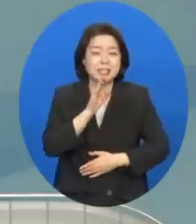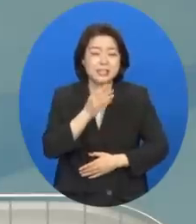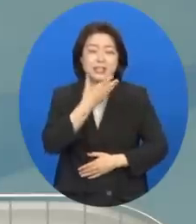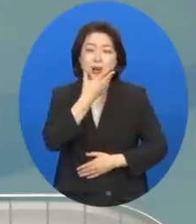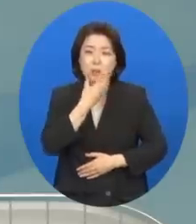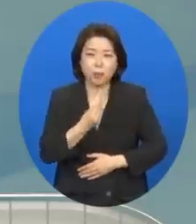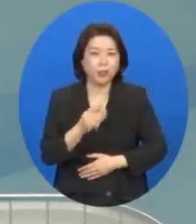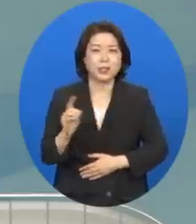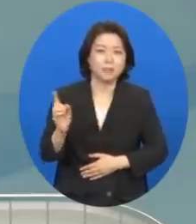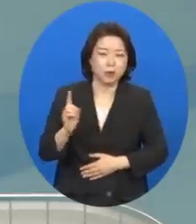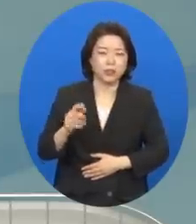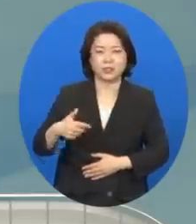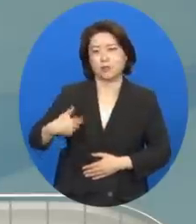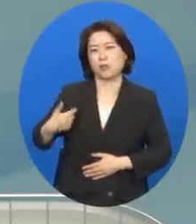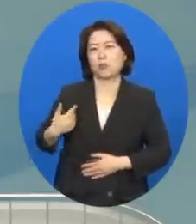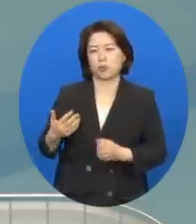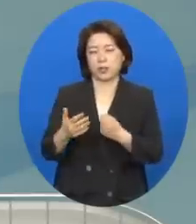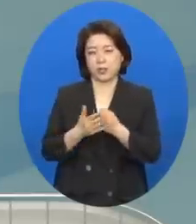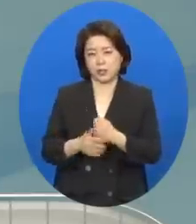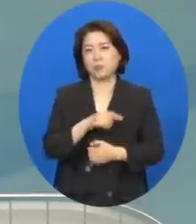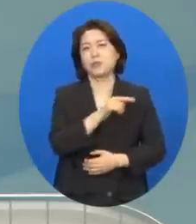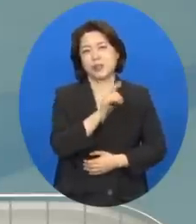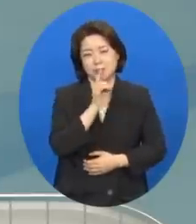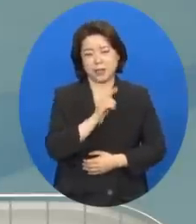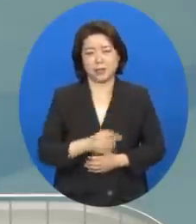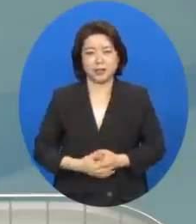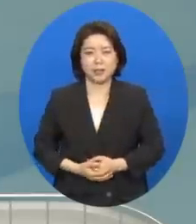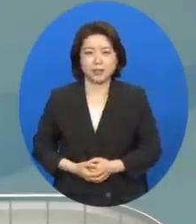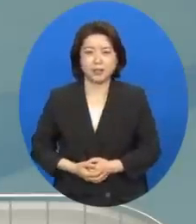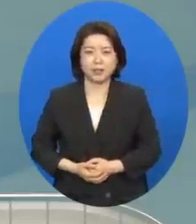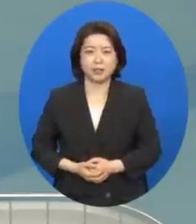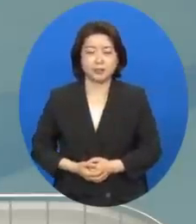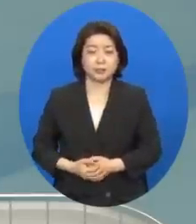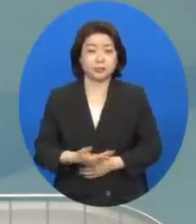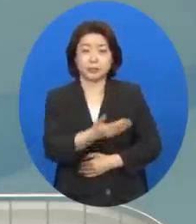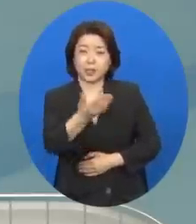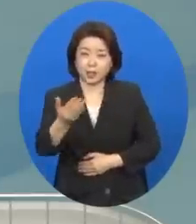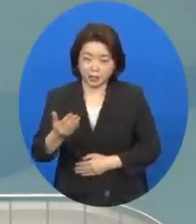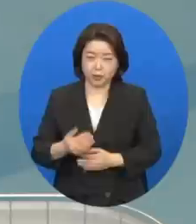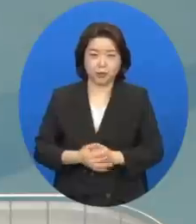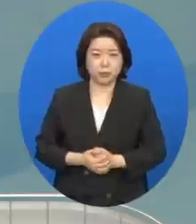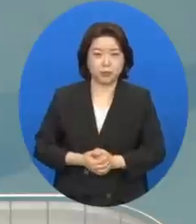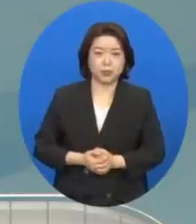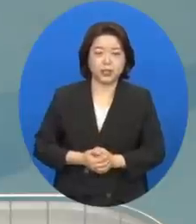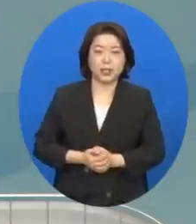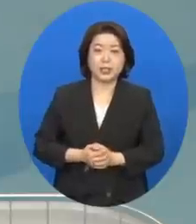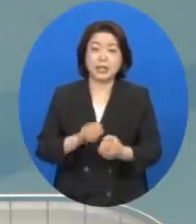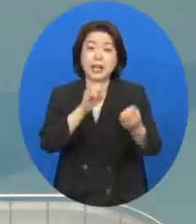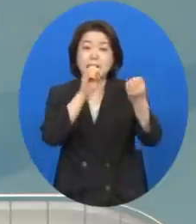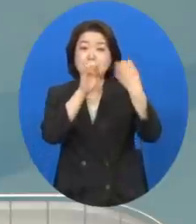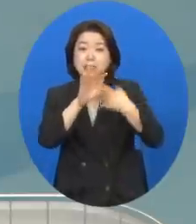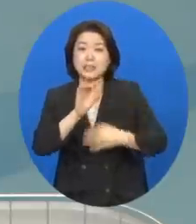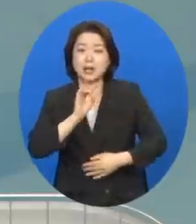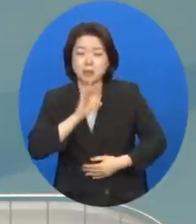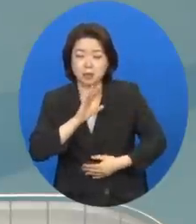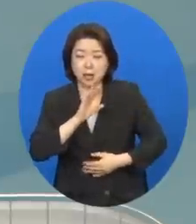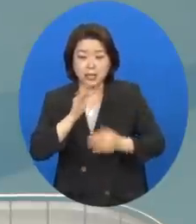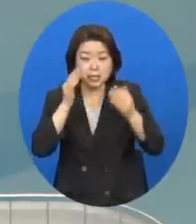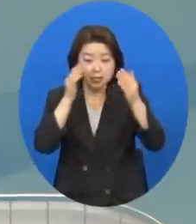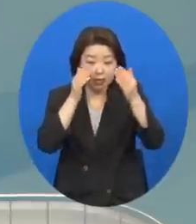뭔지를 모르기 때문에 하는 이야기예요. 여러분 우리가 응답에만 초점을